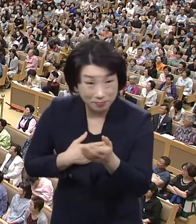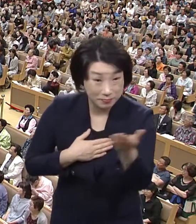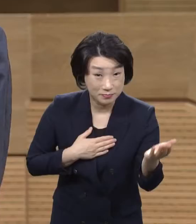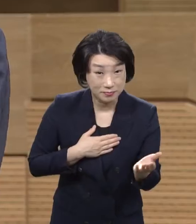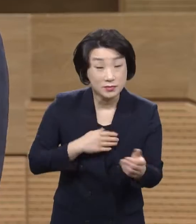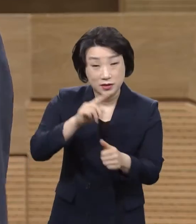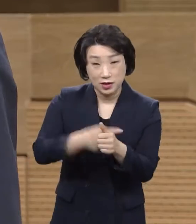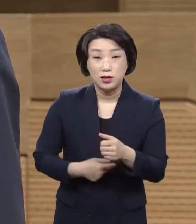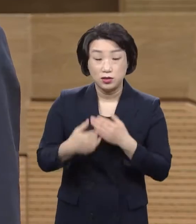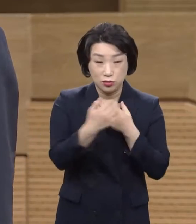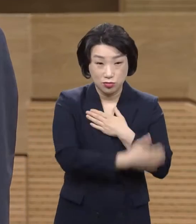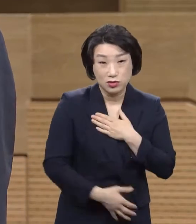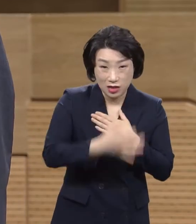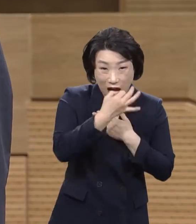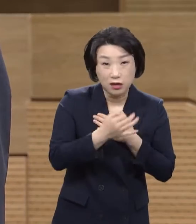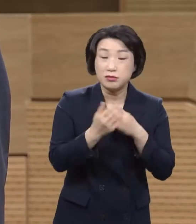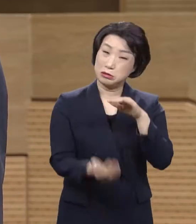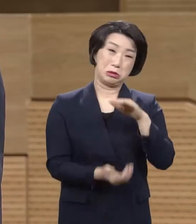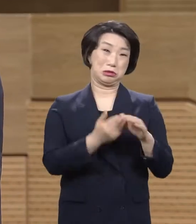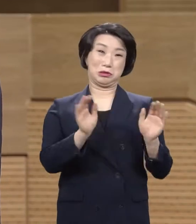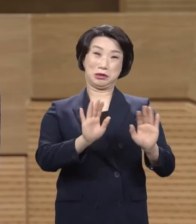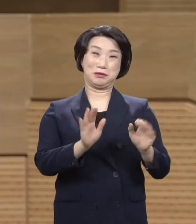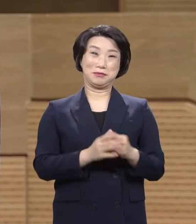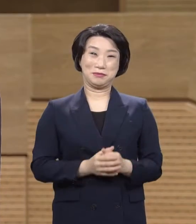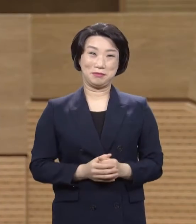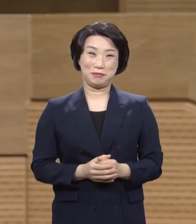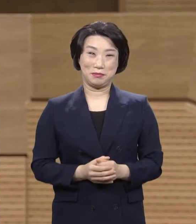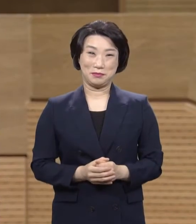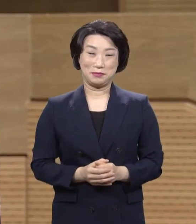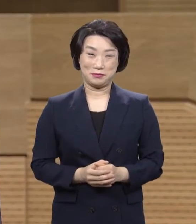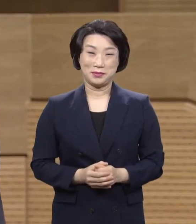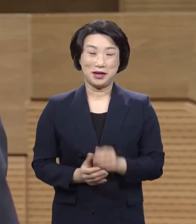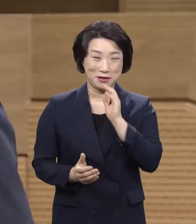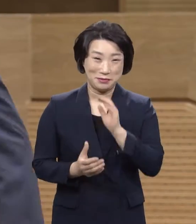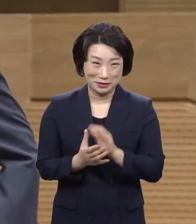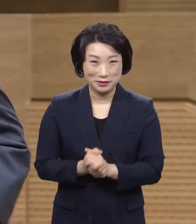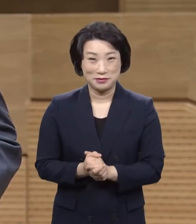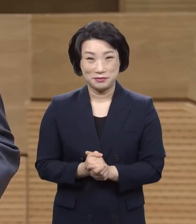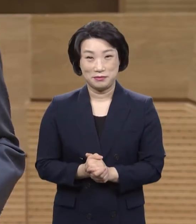행하라. 그러면 육신의 욕심을 이루지 아니하리라.